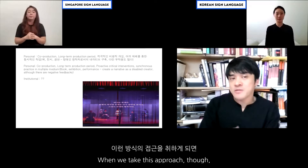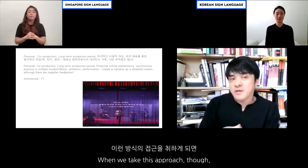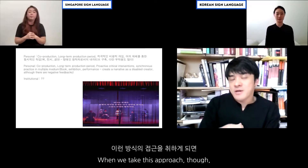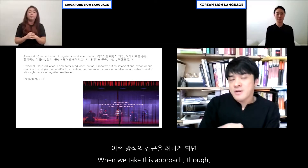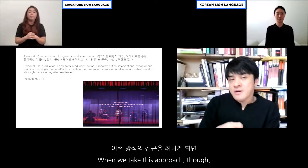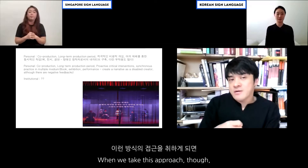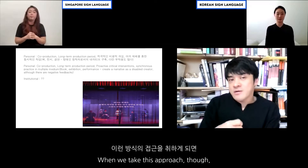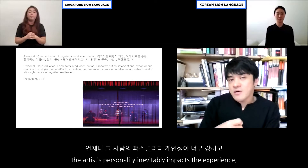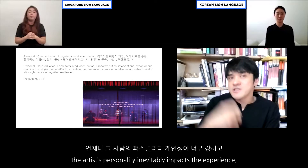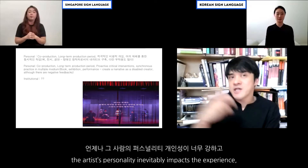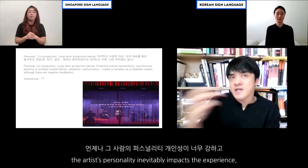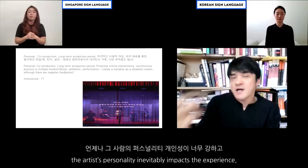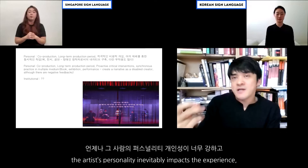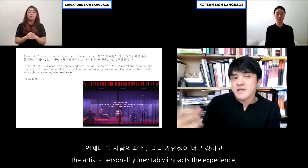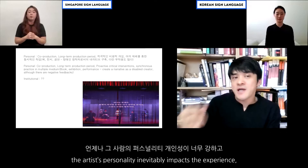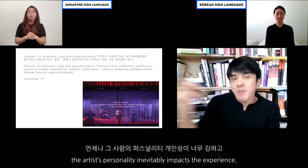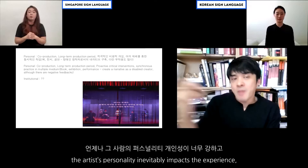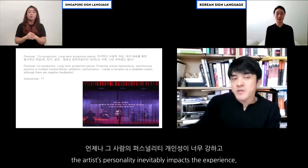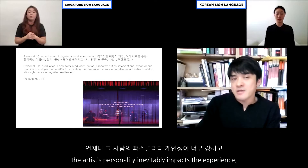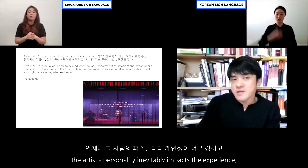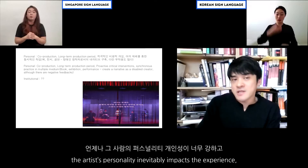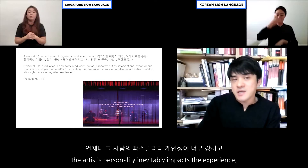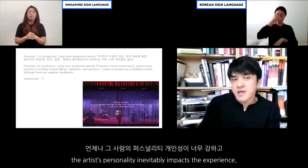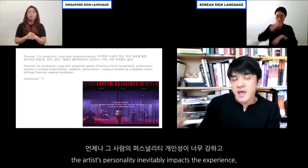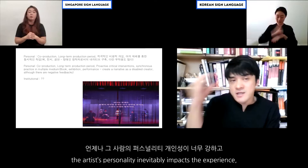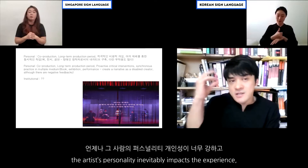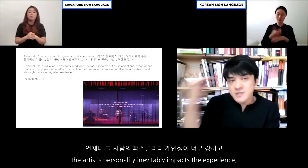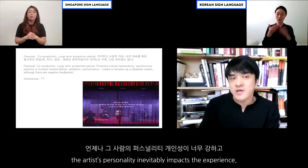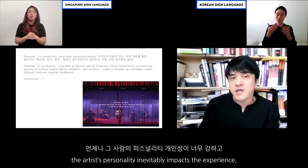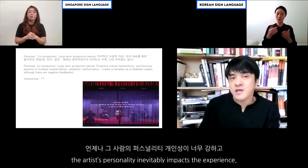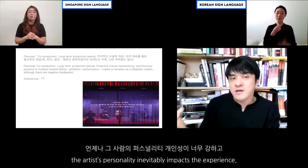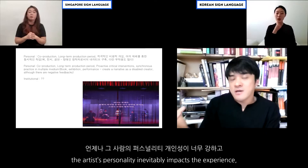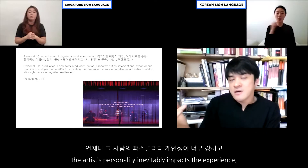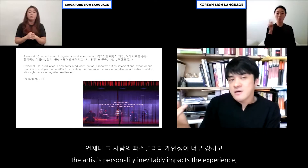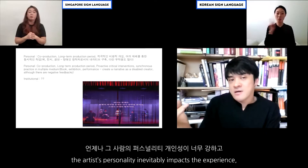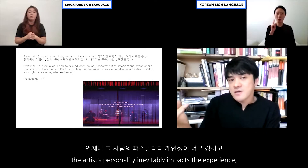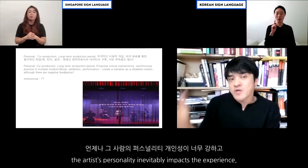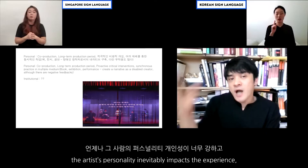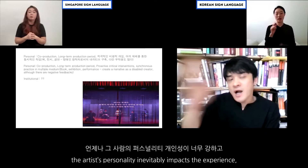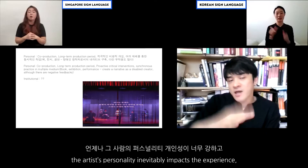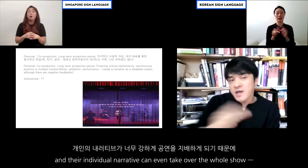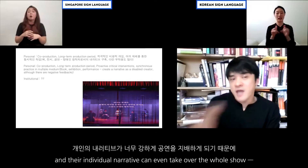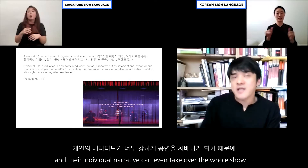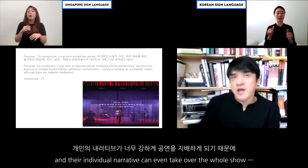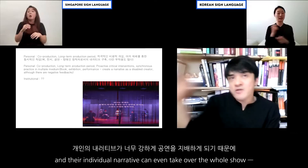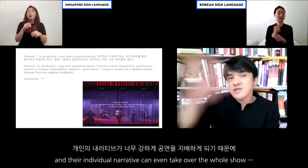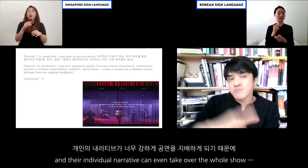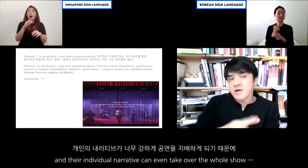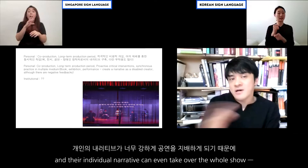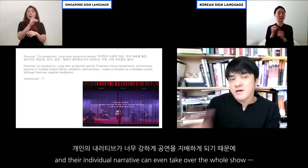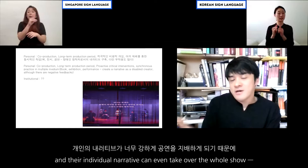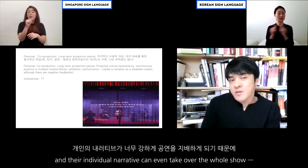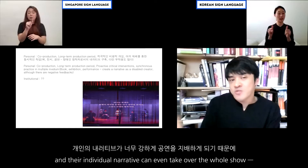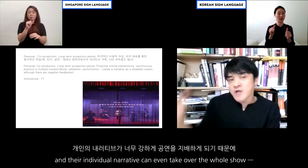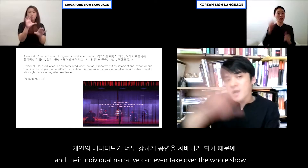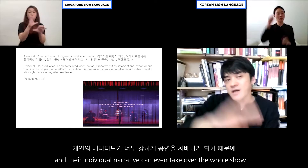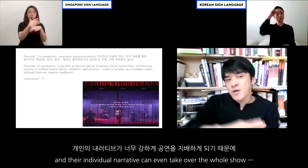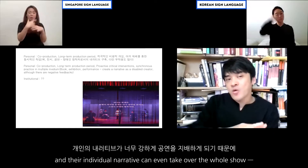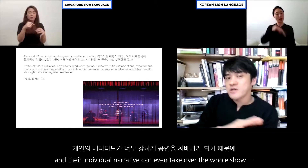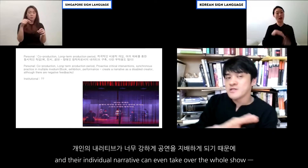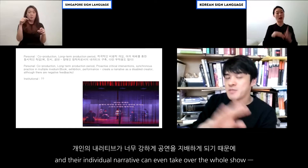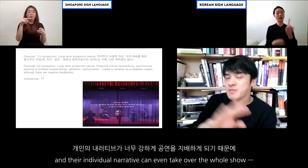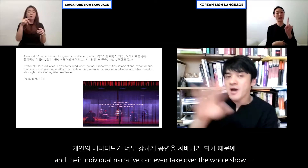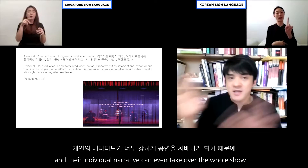취하게 되면 언제나 그 사람의 퍼스널리티, 개인성이 너무 강하게 개인의 내러티브가 너무